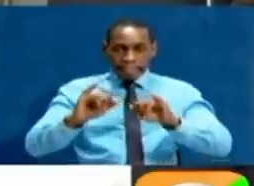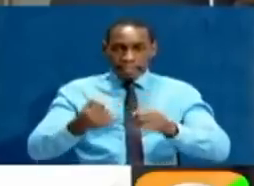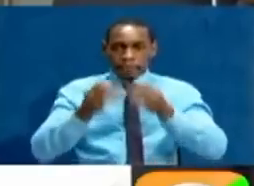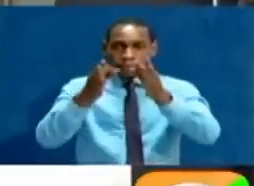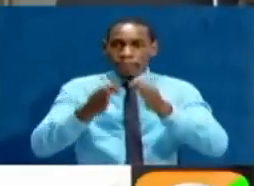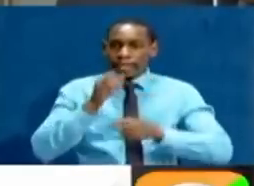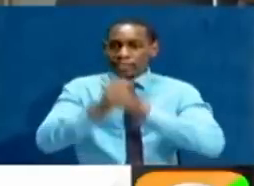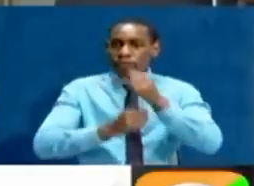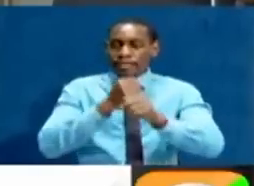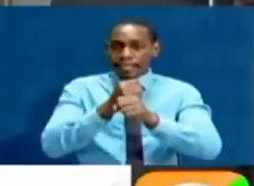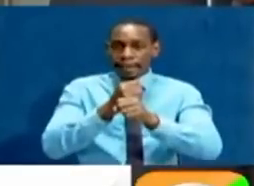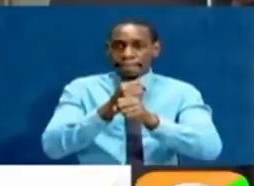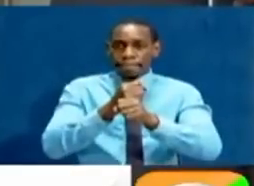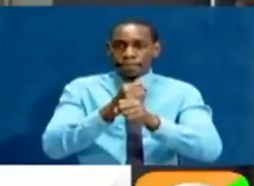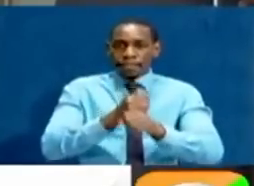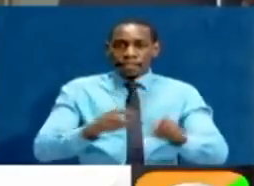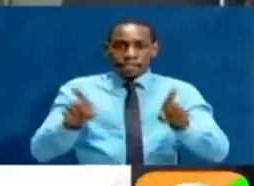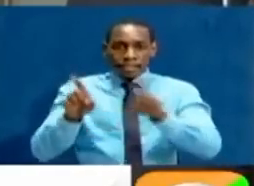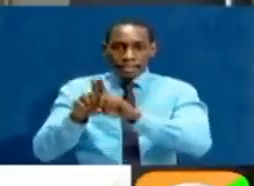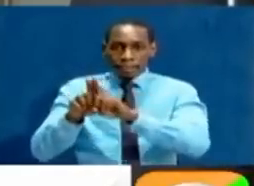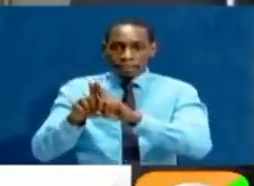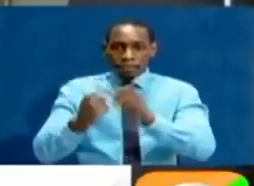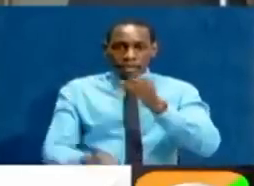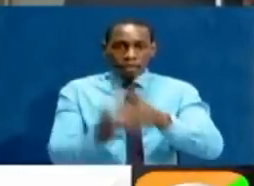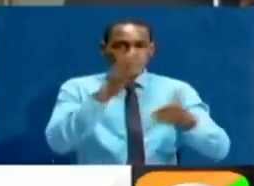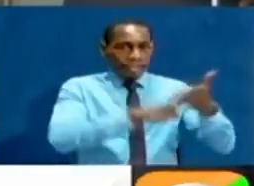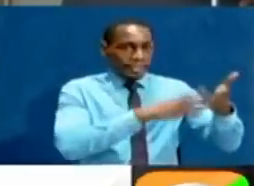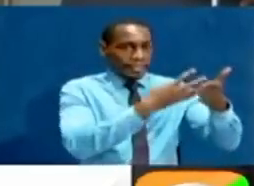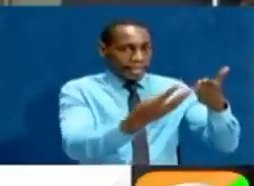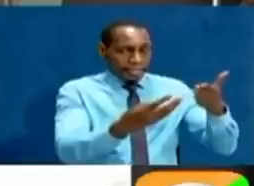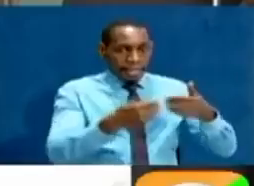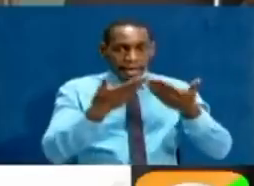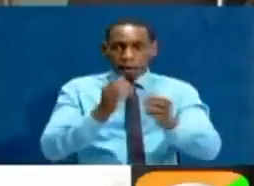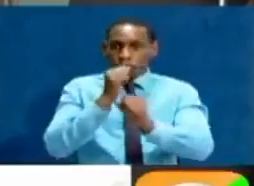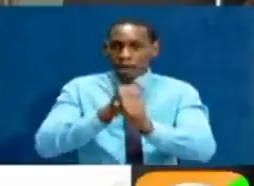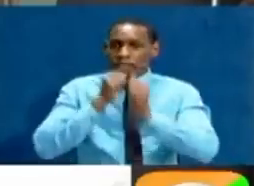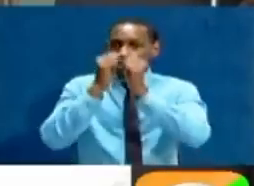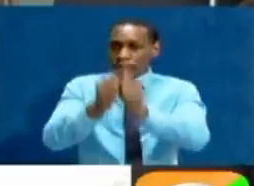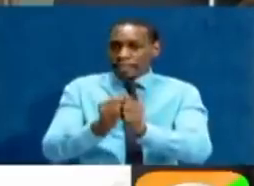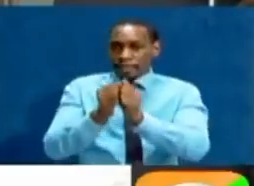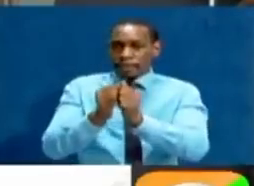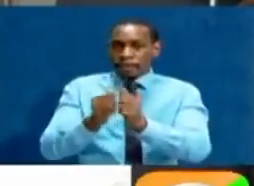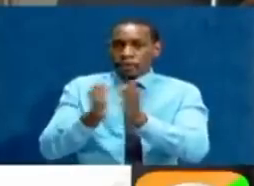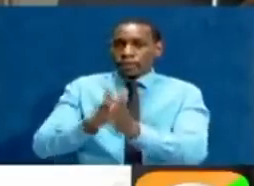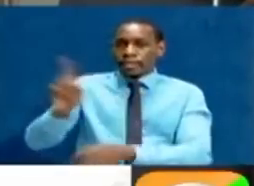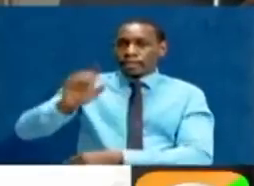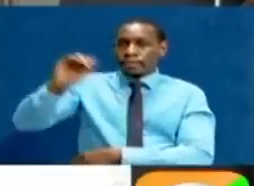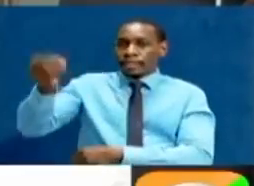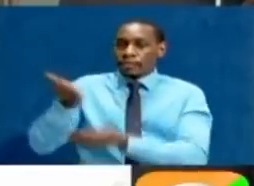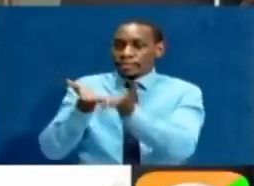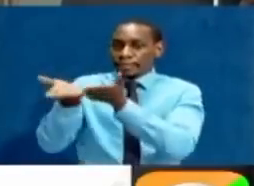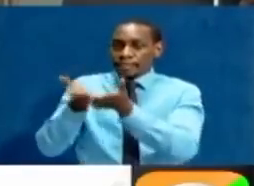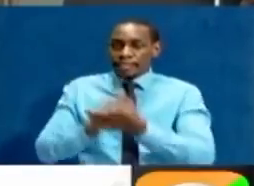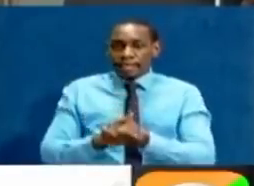year and derive a framework and mechanisms of how to work together with Nairobi